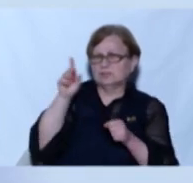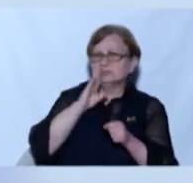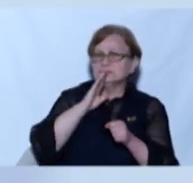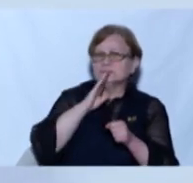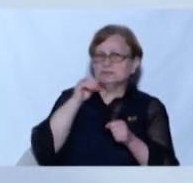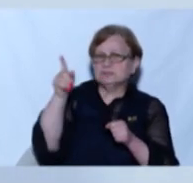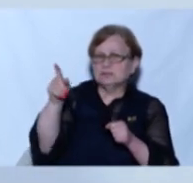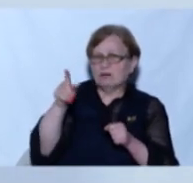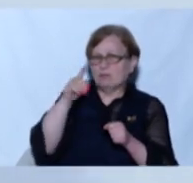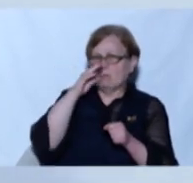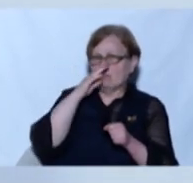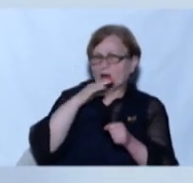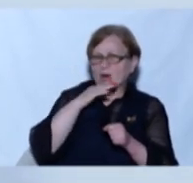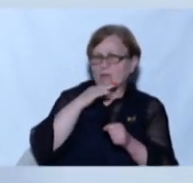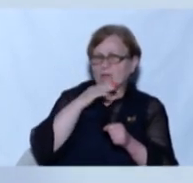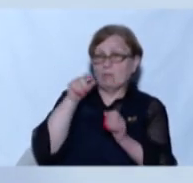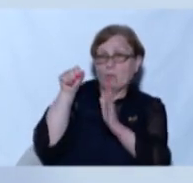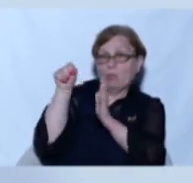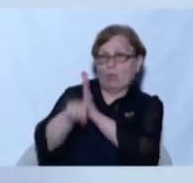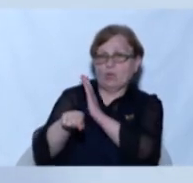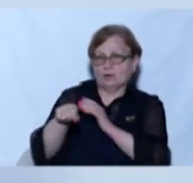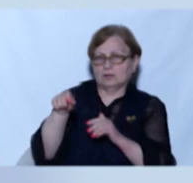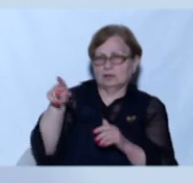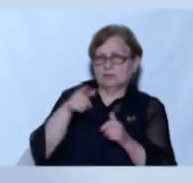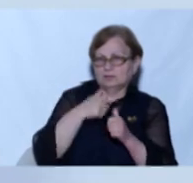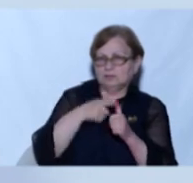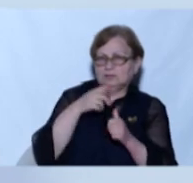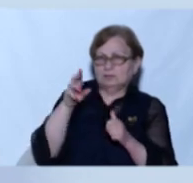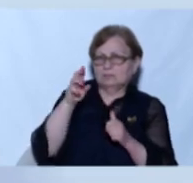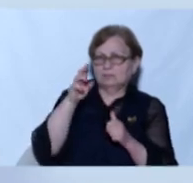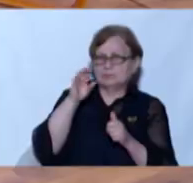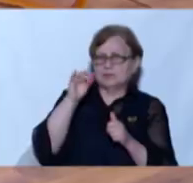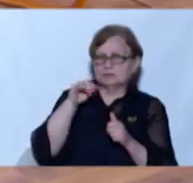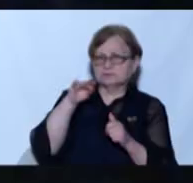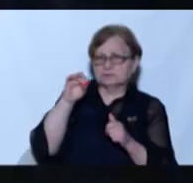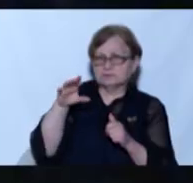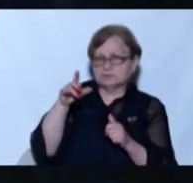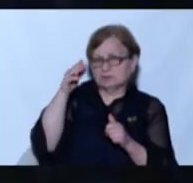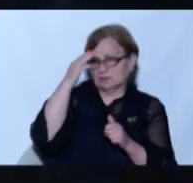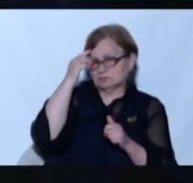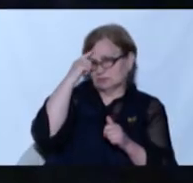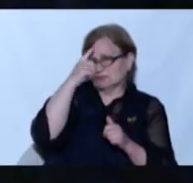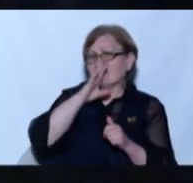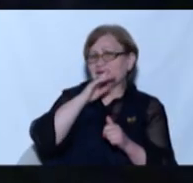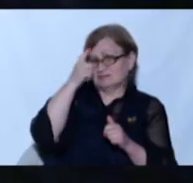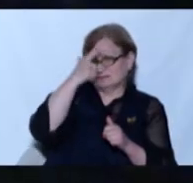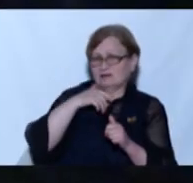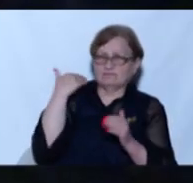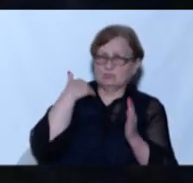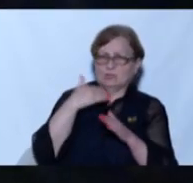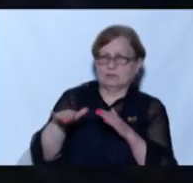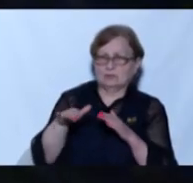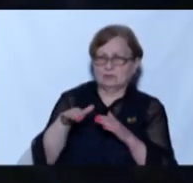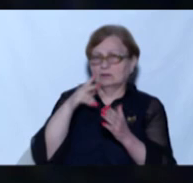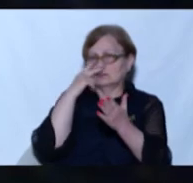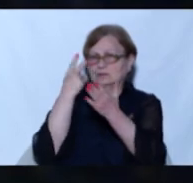თავად გამოუტანა მამას განაჩენი, მოკლა იგი და ამისთვის ბეატრისას თავი მოკვეთეთ. შეხედეთ მის გამოხედვას, შეხედეთ მის